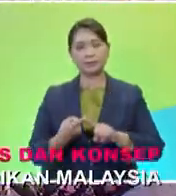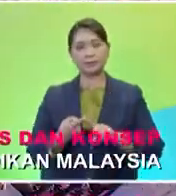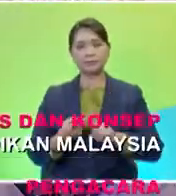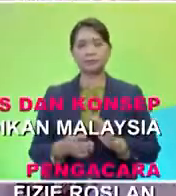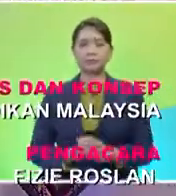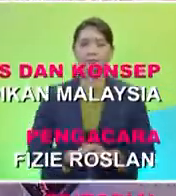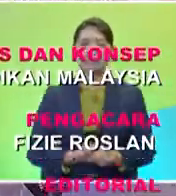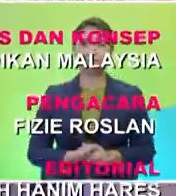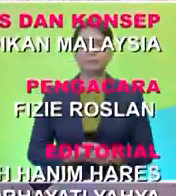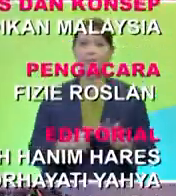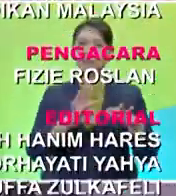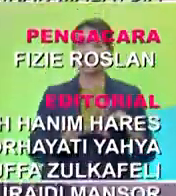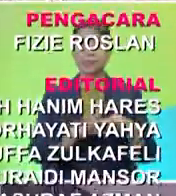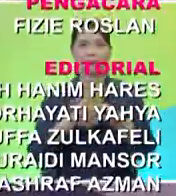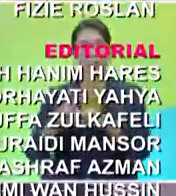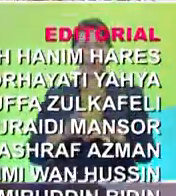bekerjasama